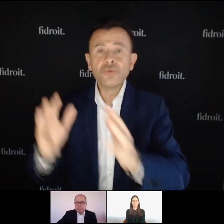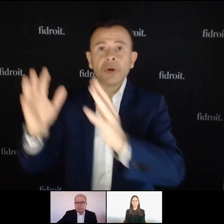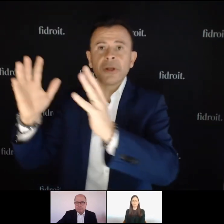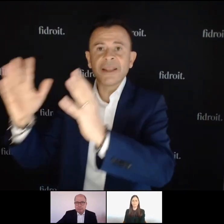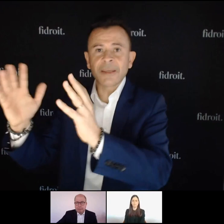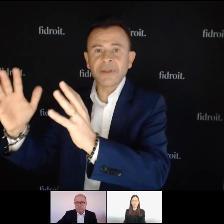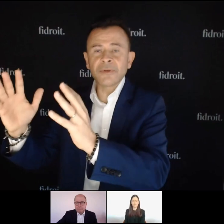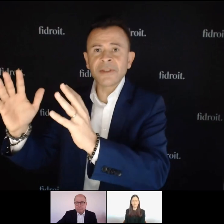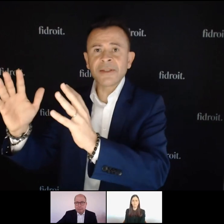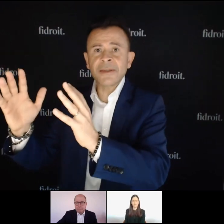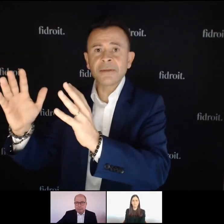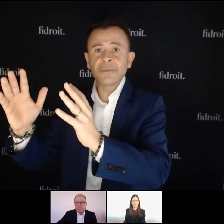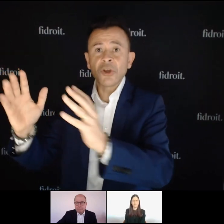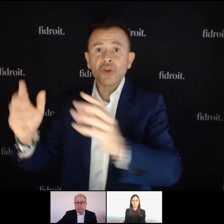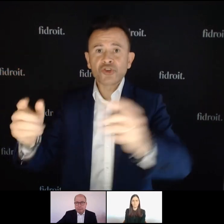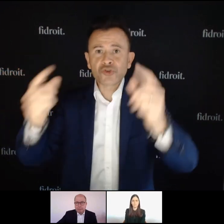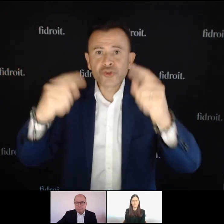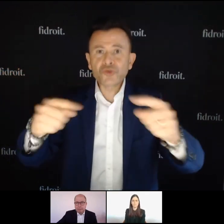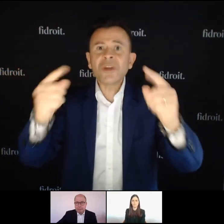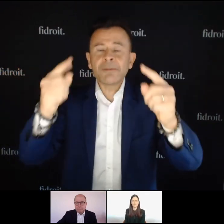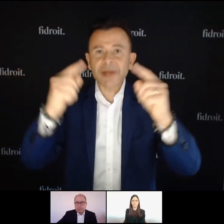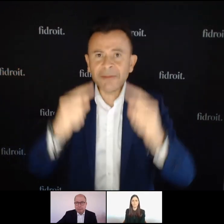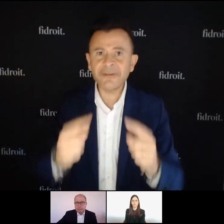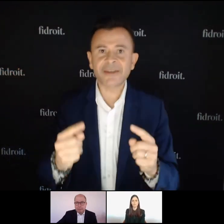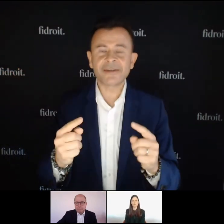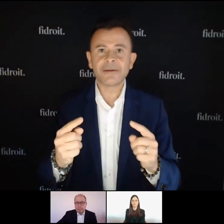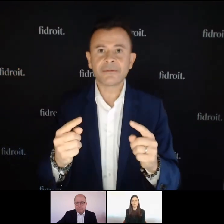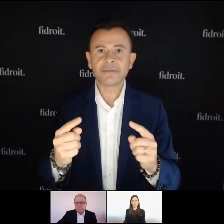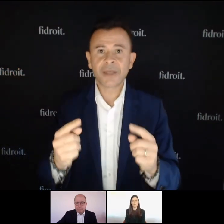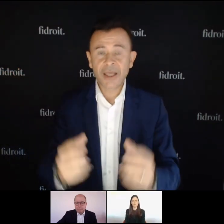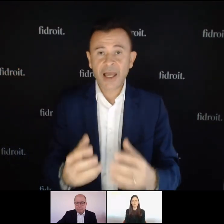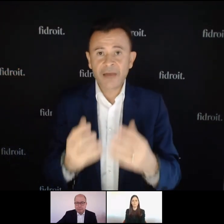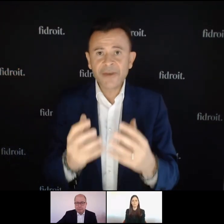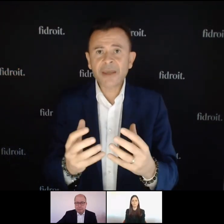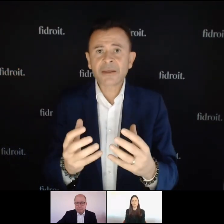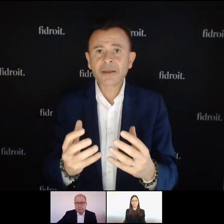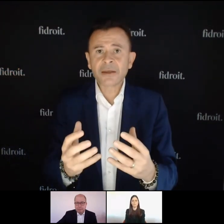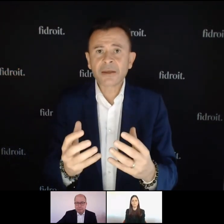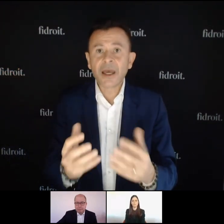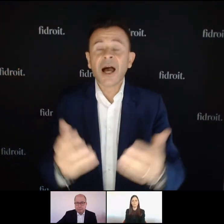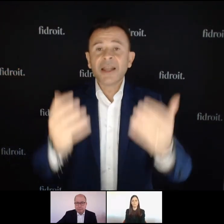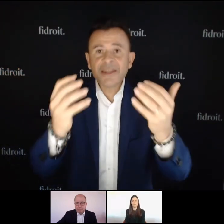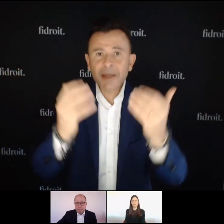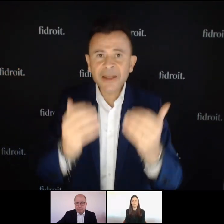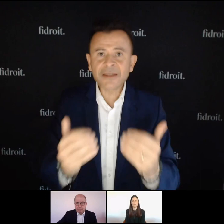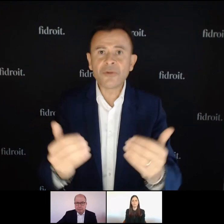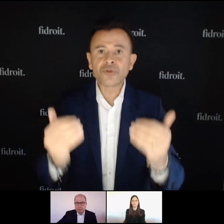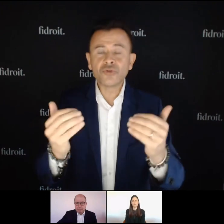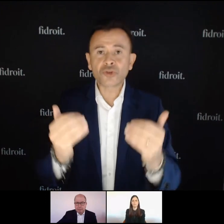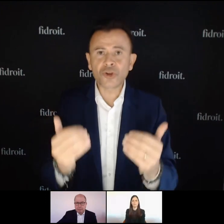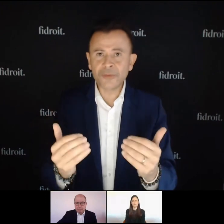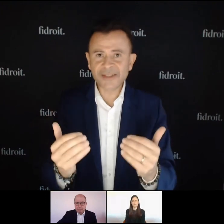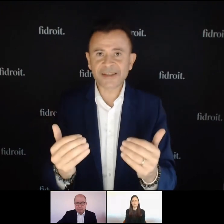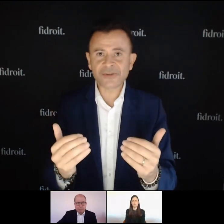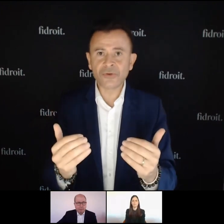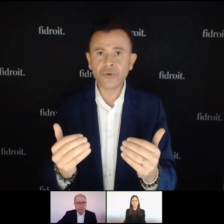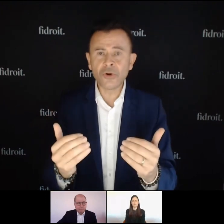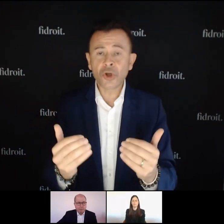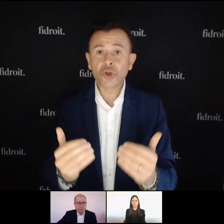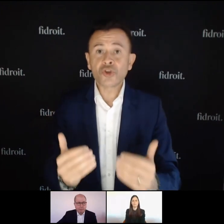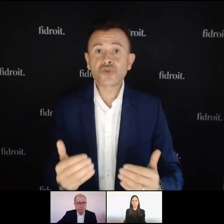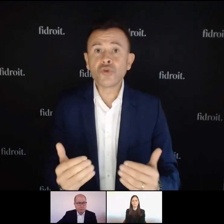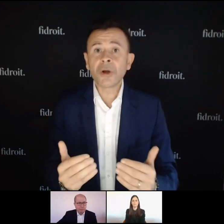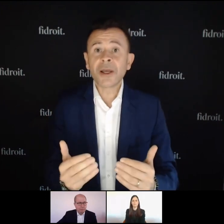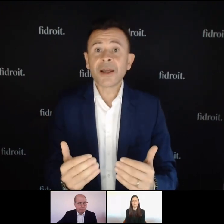n'est plus les capitaux décès, ce sont les primes versées avec un abattement de 30 500